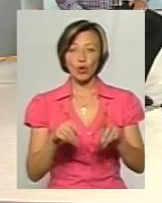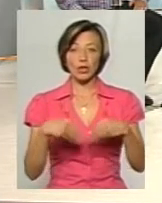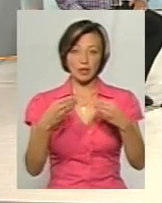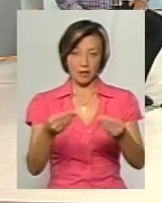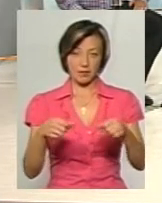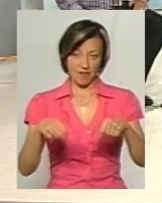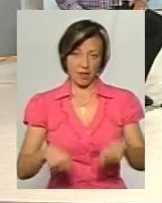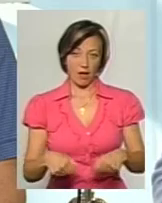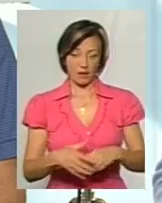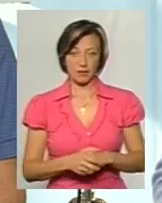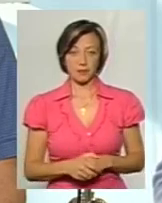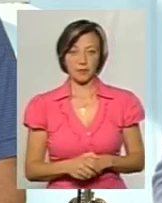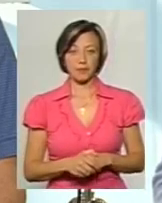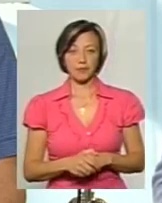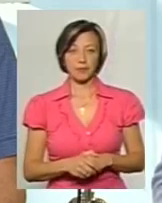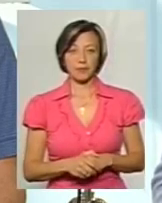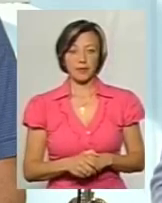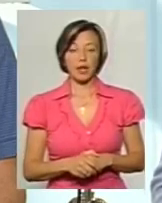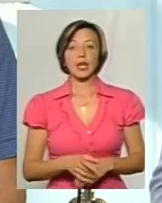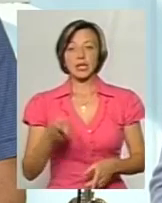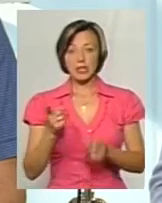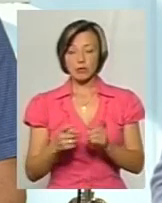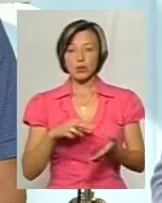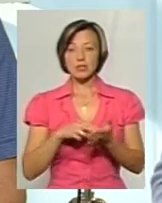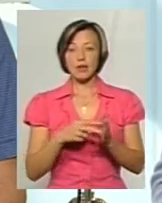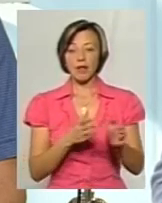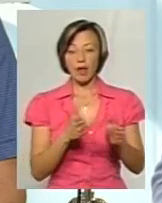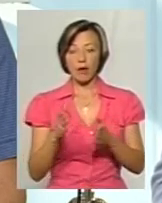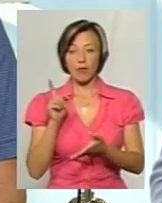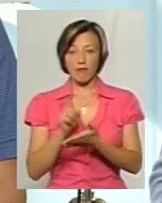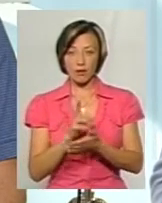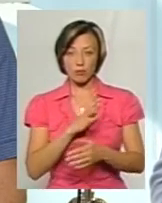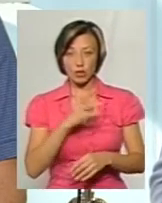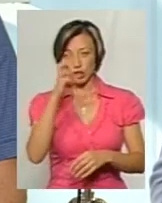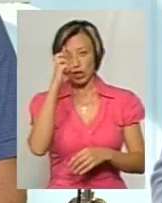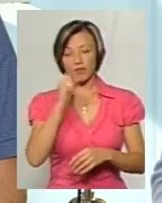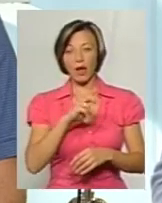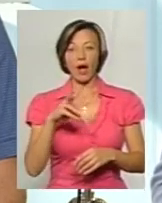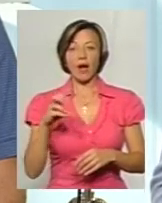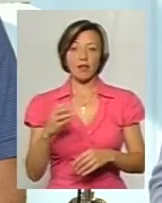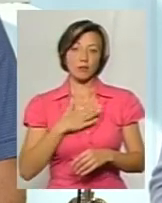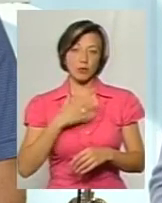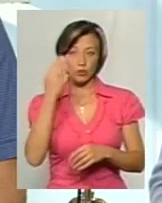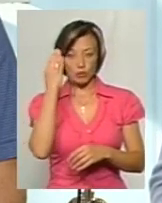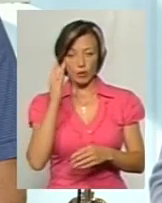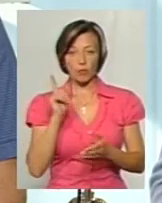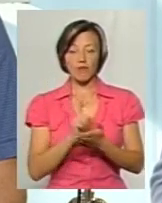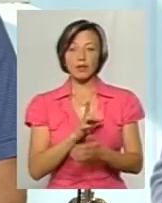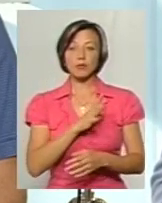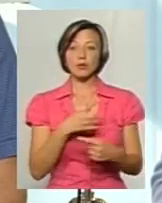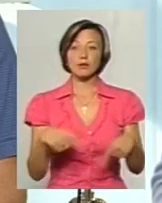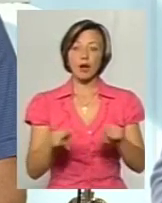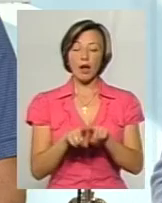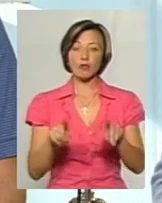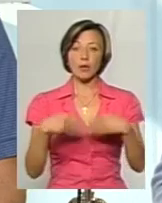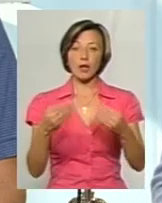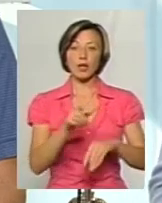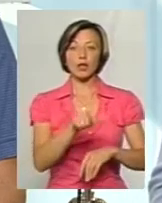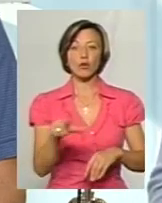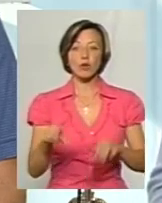їм влада дасть і вирішить за них зверху. Дійсно, стратегія повинна бути державна, але вона, як на мене, повинна зводитись до того, щоб надати